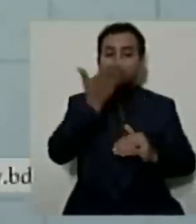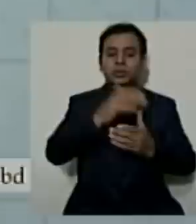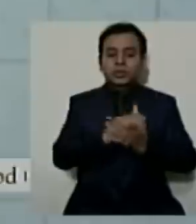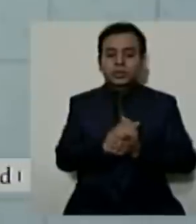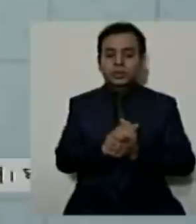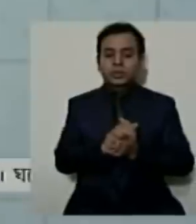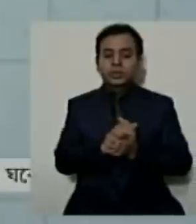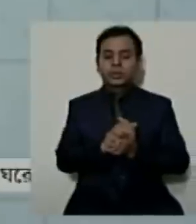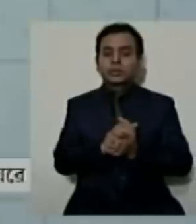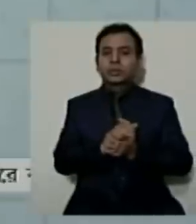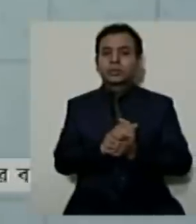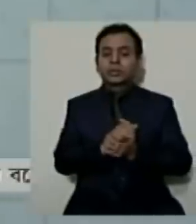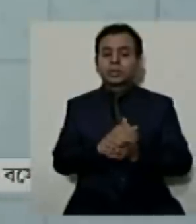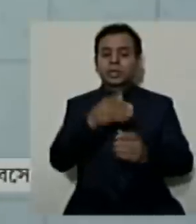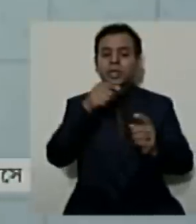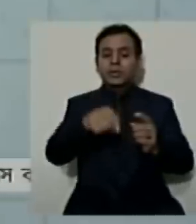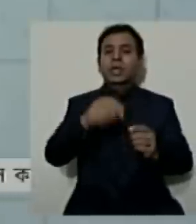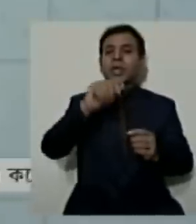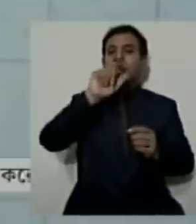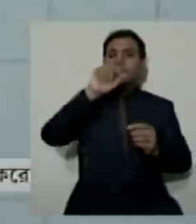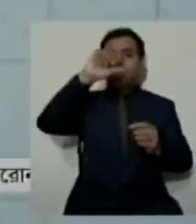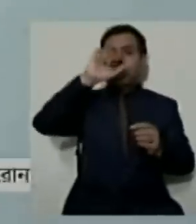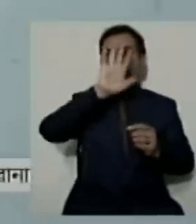1 জন, 60 ঊর্ধ্ব 1 জন। এই